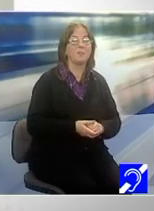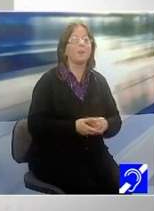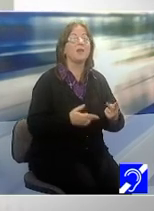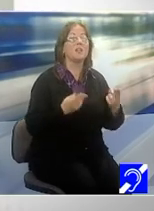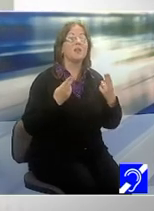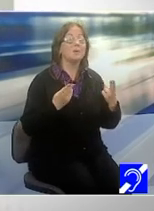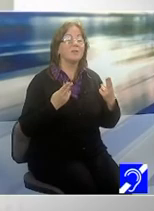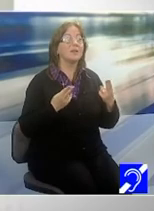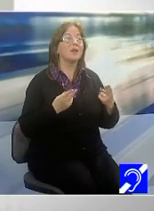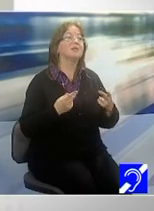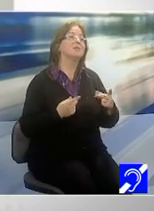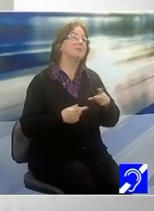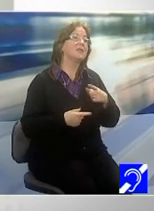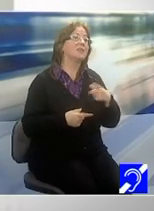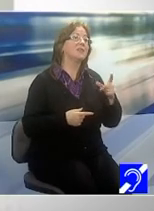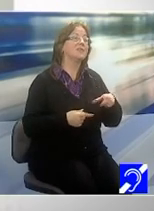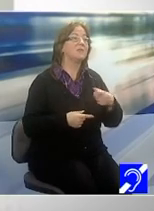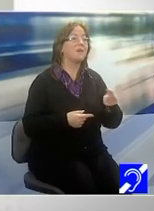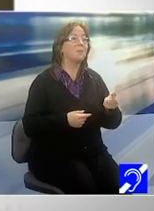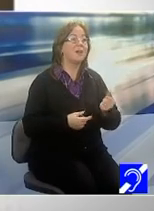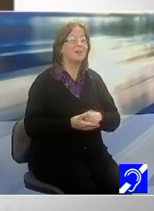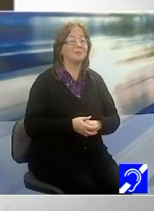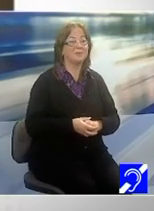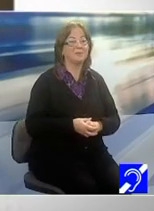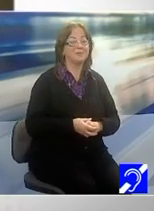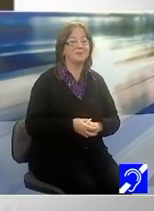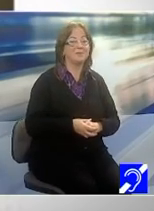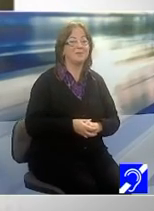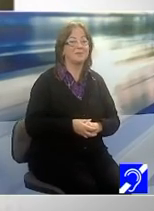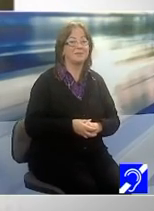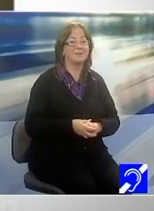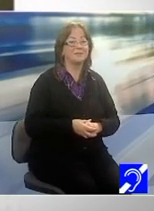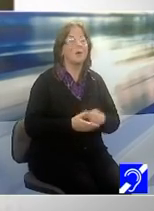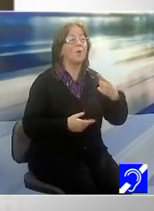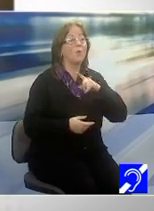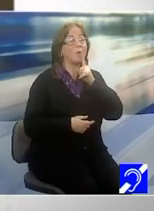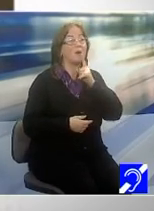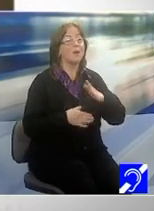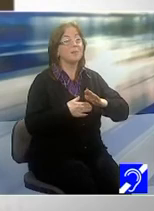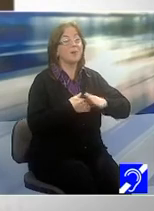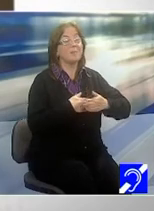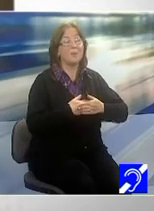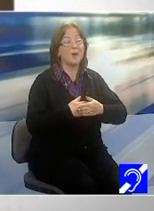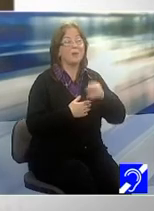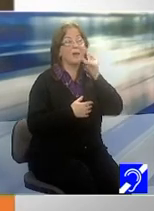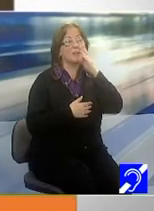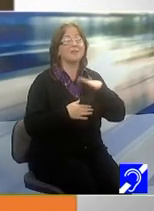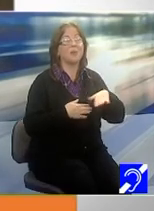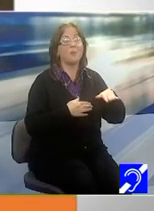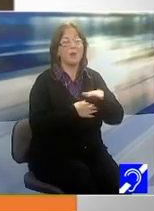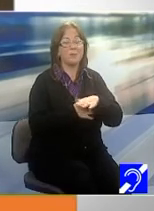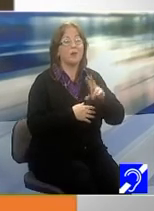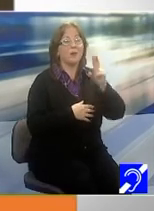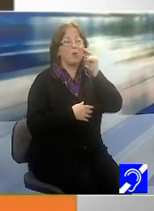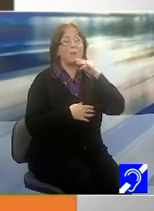să fie și bani. Da. Iar bani. Important este ca opera să se apropie mai mult de public, asta este clar. Și publicul să ne cunoască